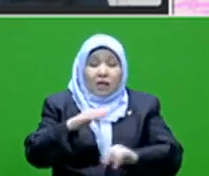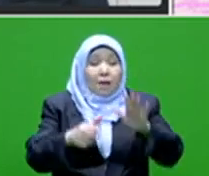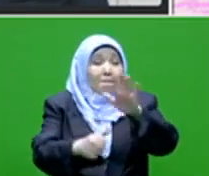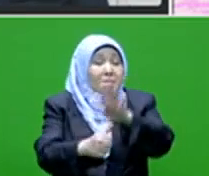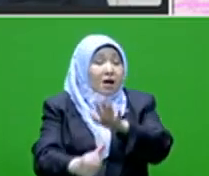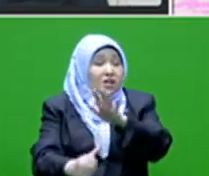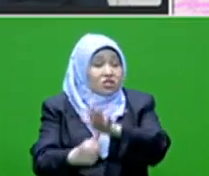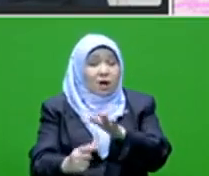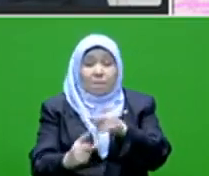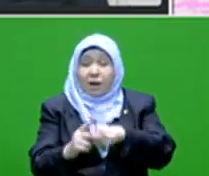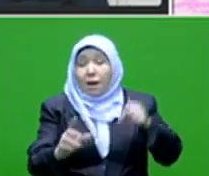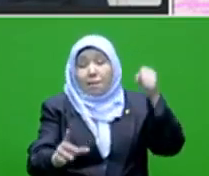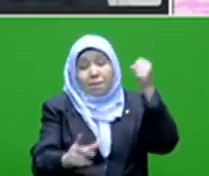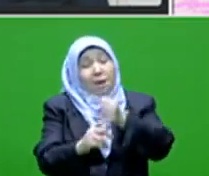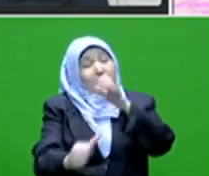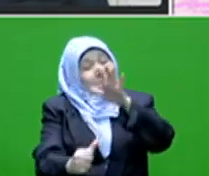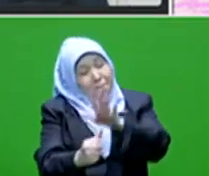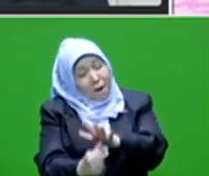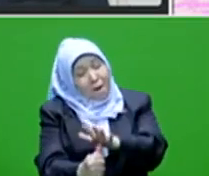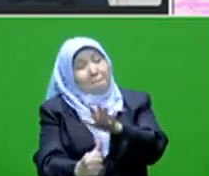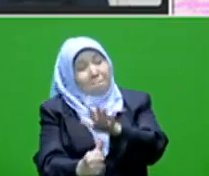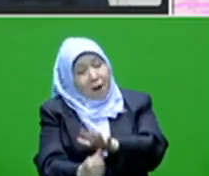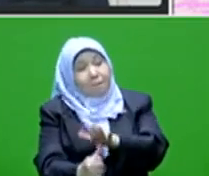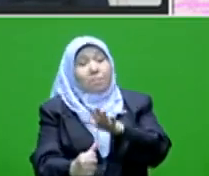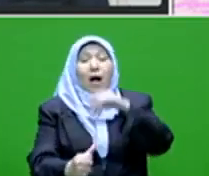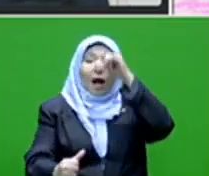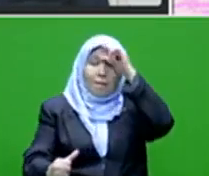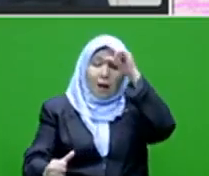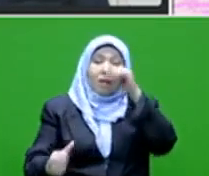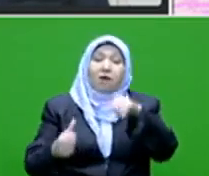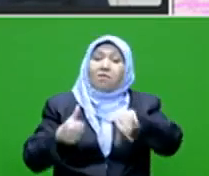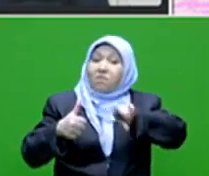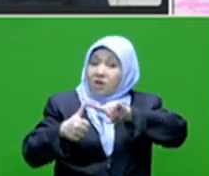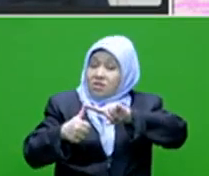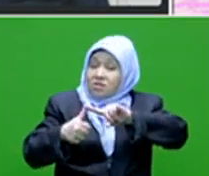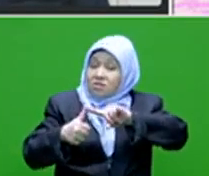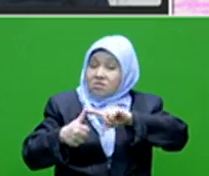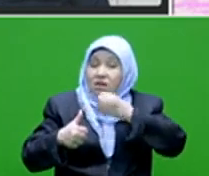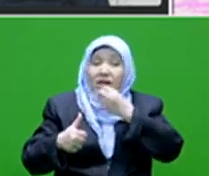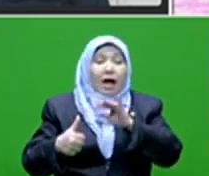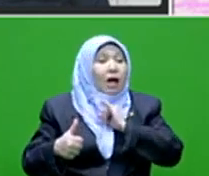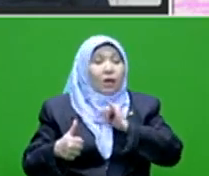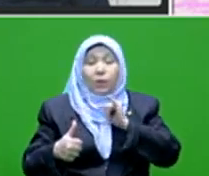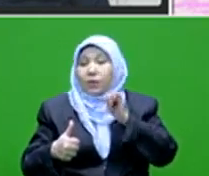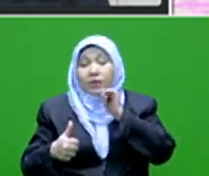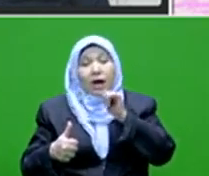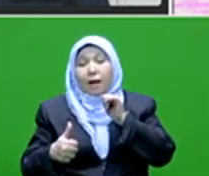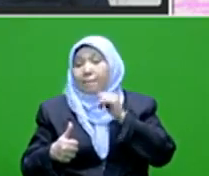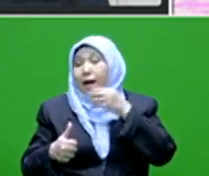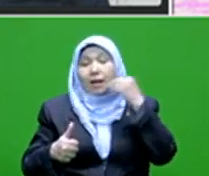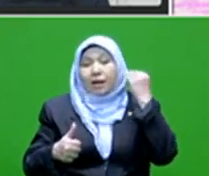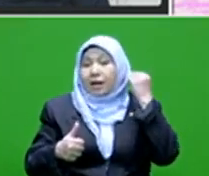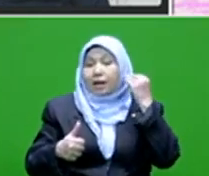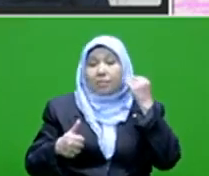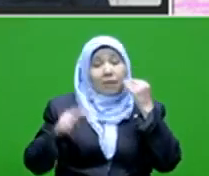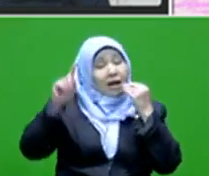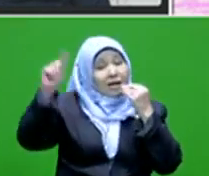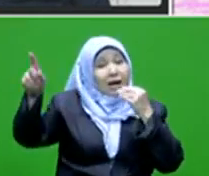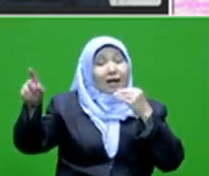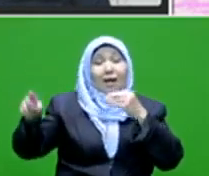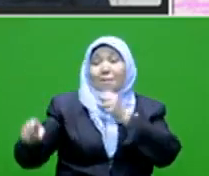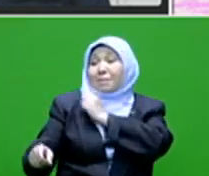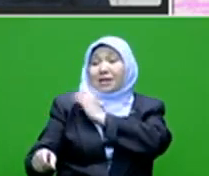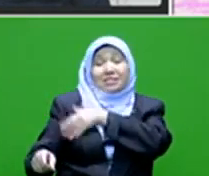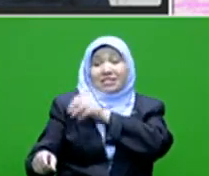Bila kena pressure lagu ni, abang dia yang sulung kata, aku tak akan balik ke sana, aku tak